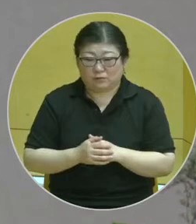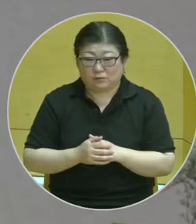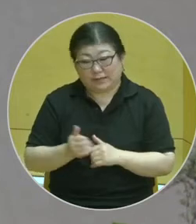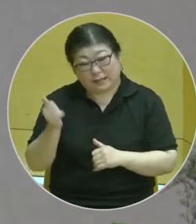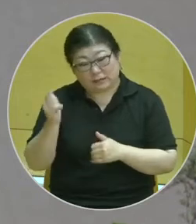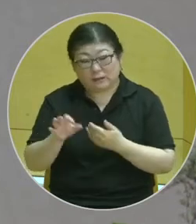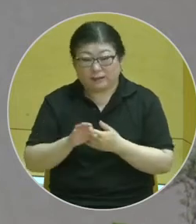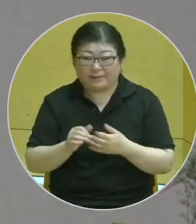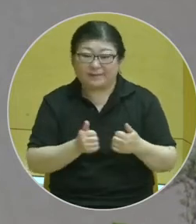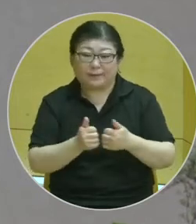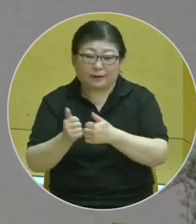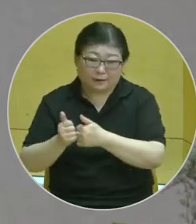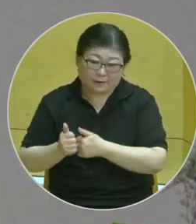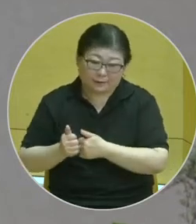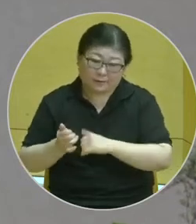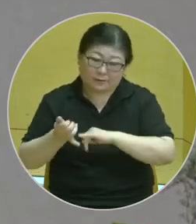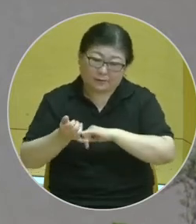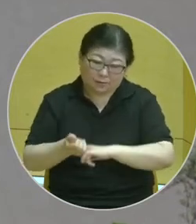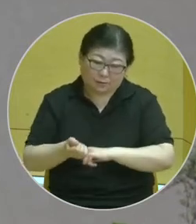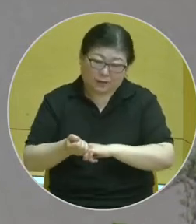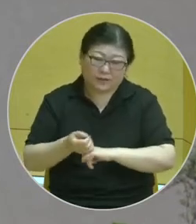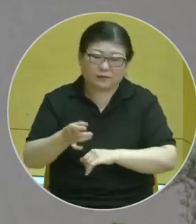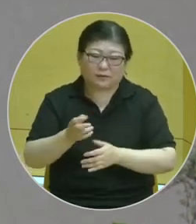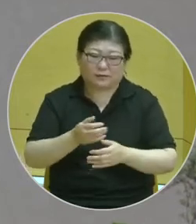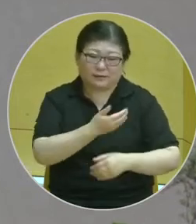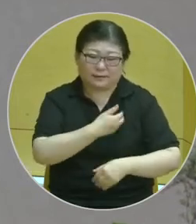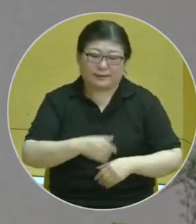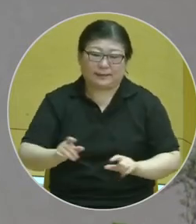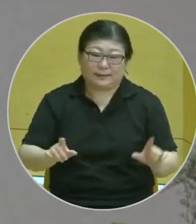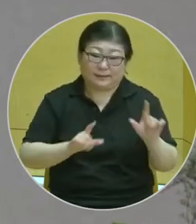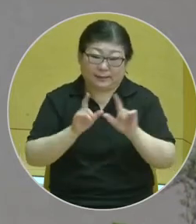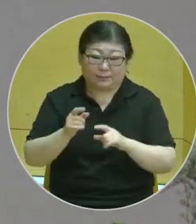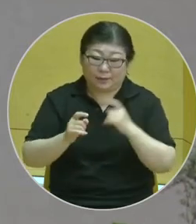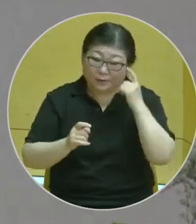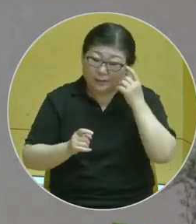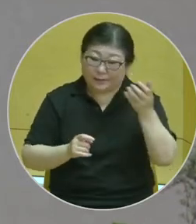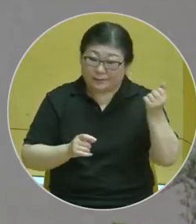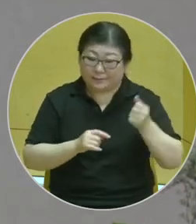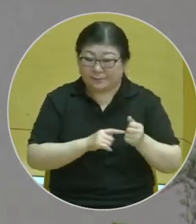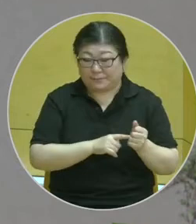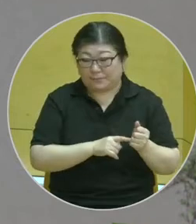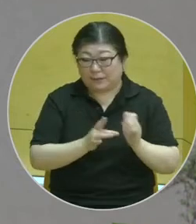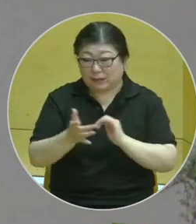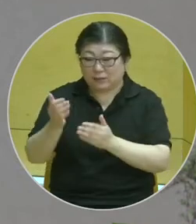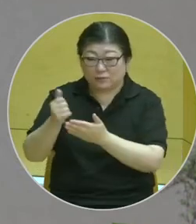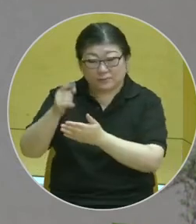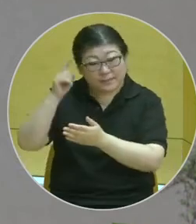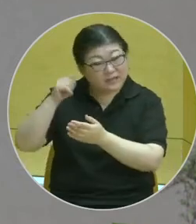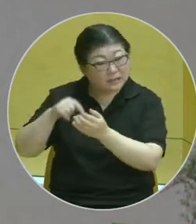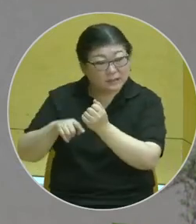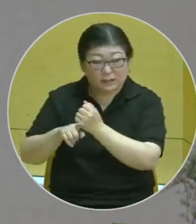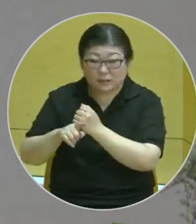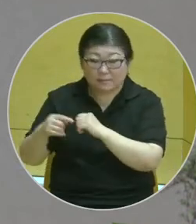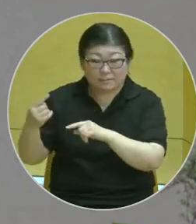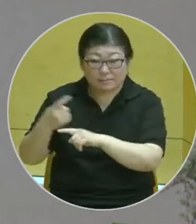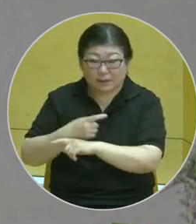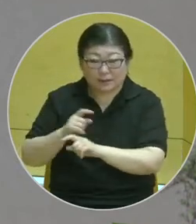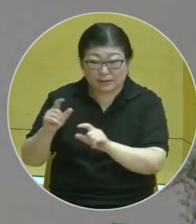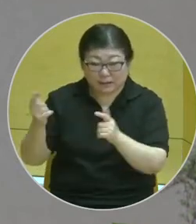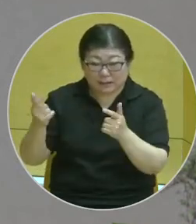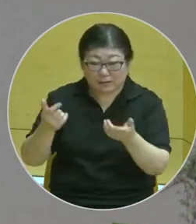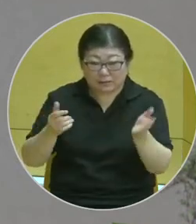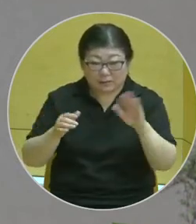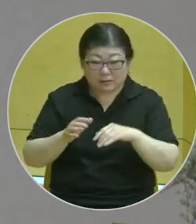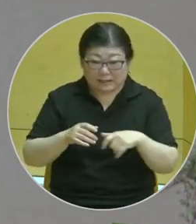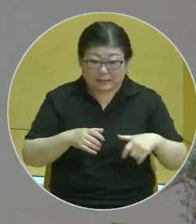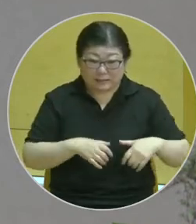스승과 동행을 해서 가는 것이 젤 아예 삶인 것입니다 예수님의 뜻은 바뀔 리가 없습니다 그런데 불구하고 제자들이